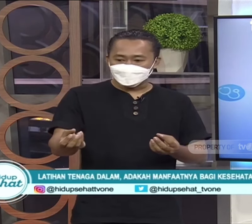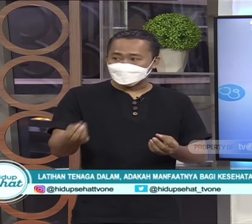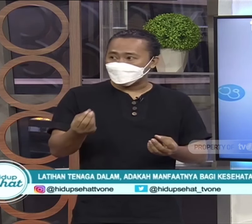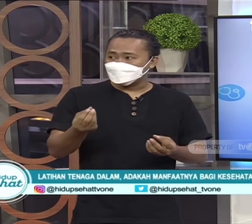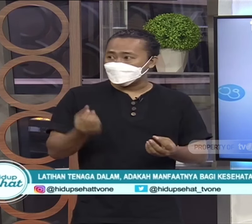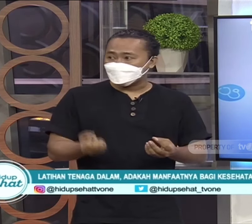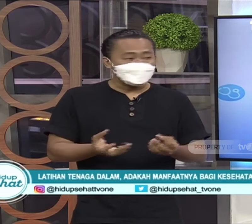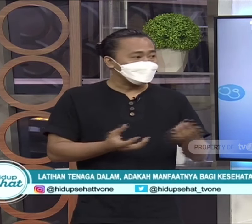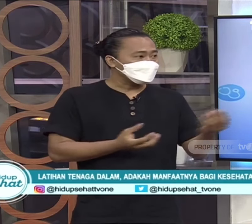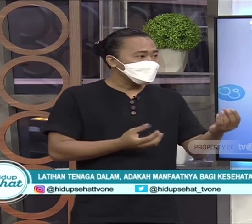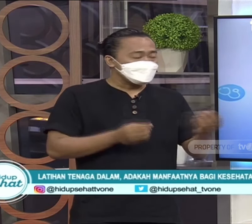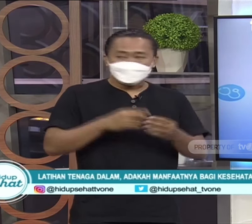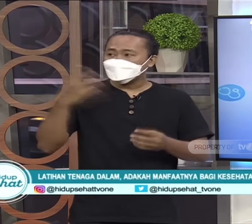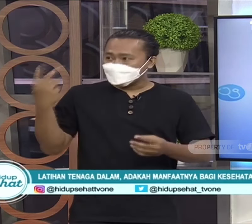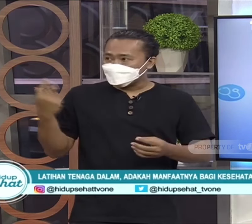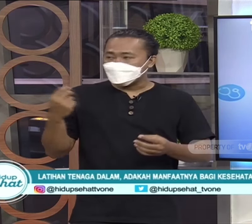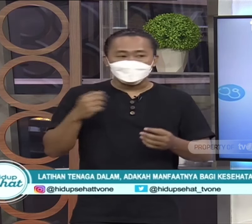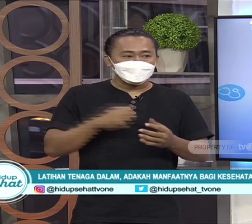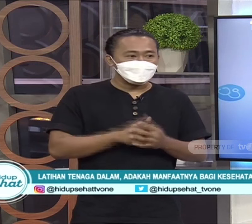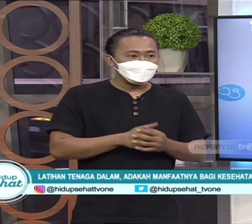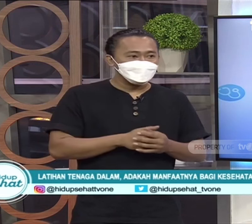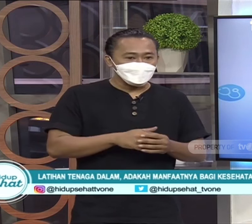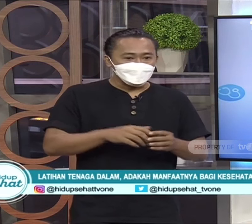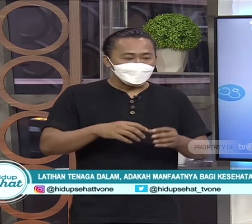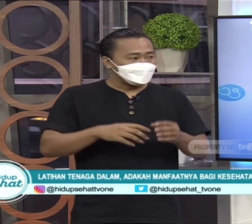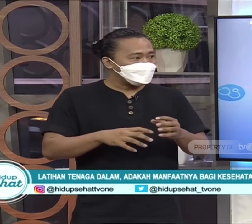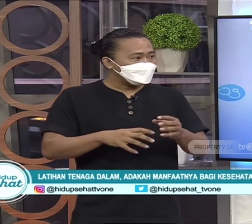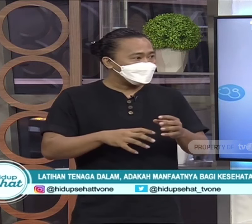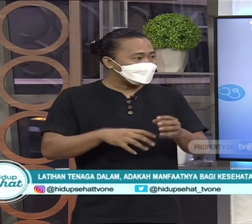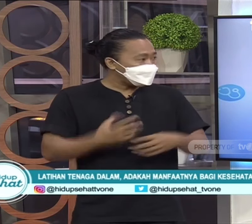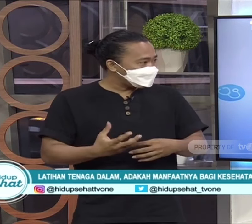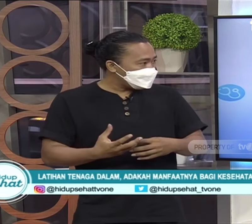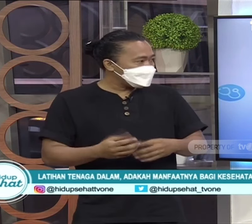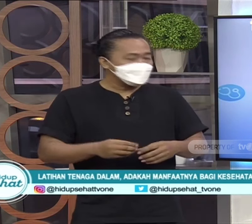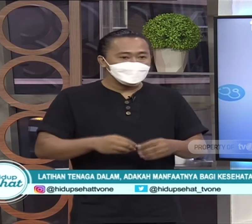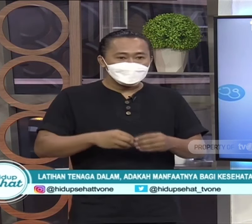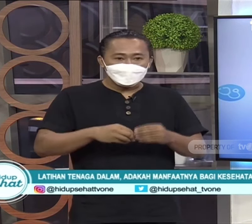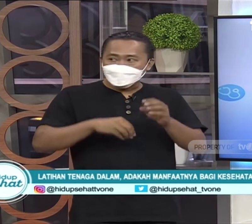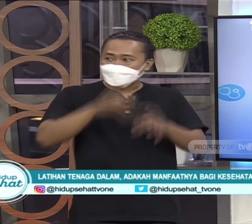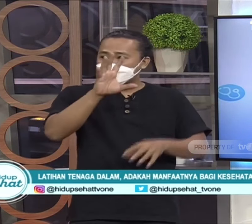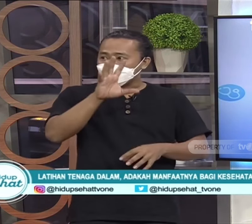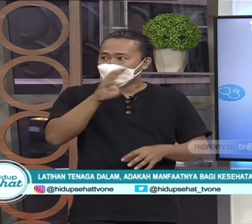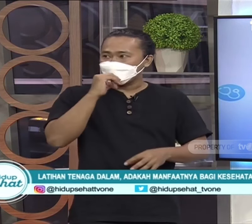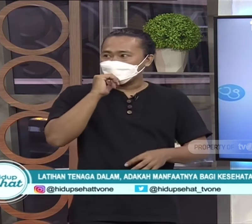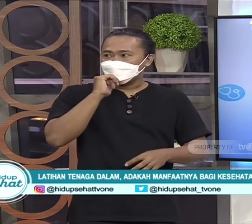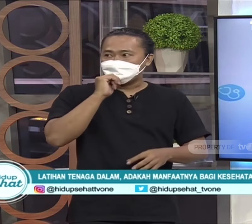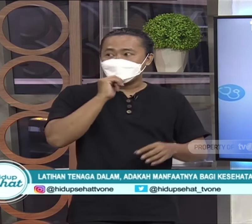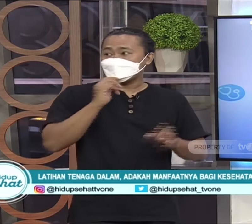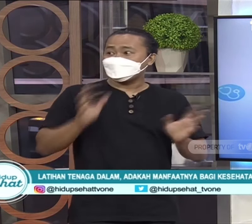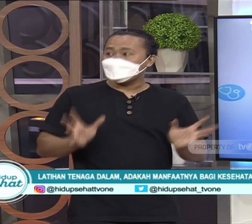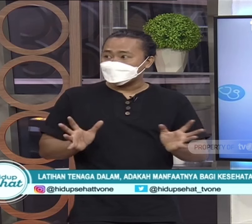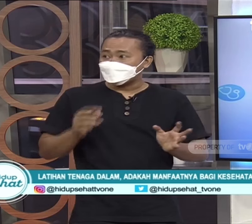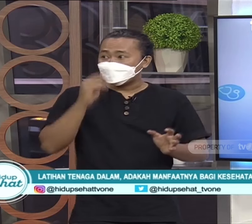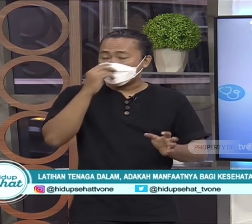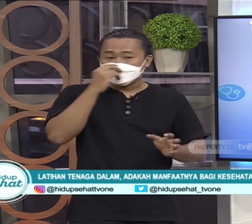itu mungkin serangan binatang liar Sering kita temui ya di luar sana tuh kita ketakutan kemudian bisa manja tembok padahal